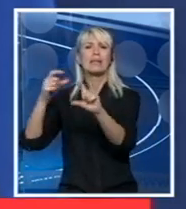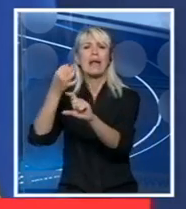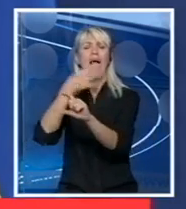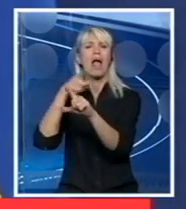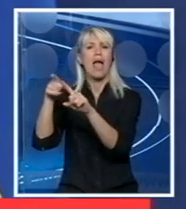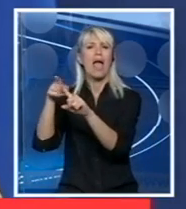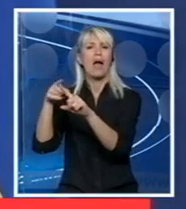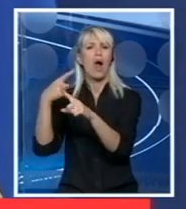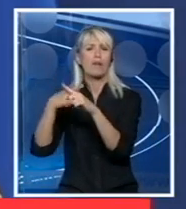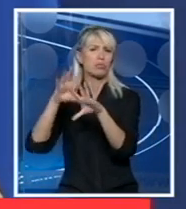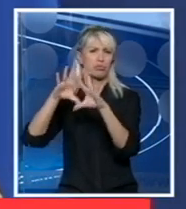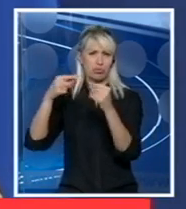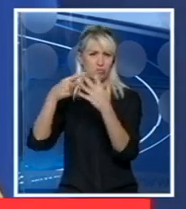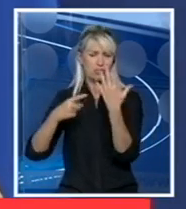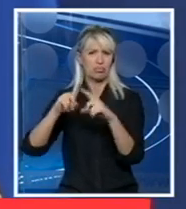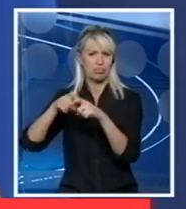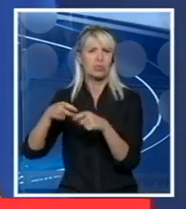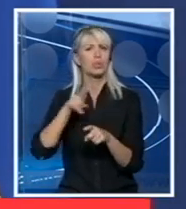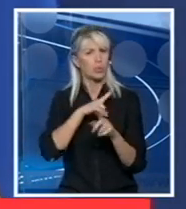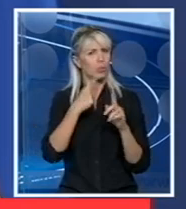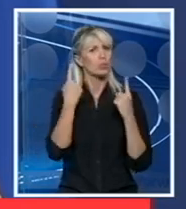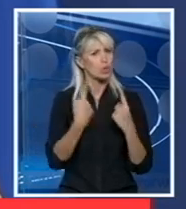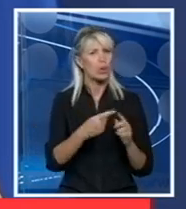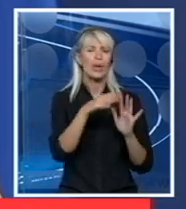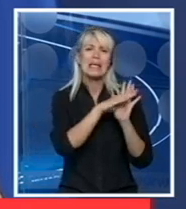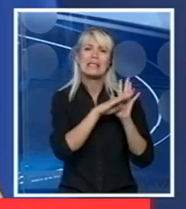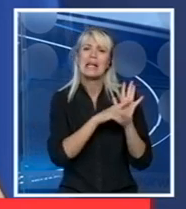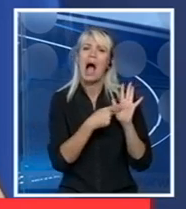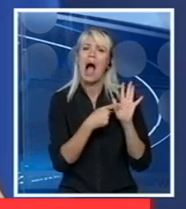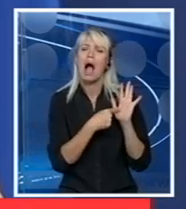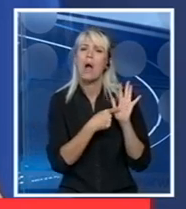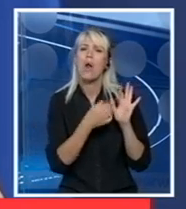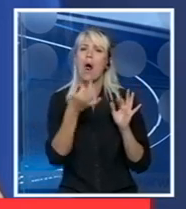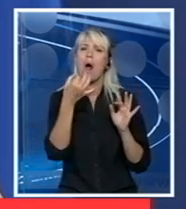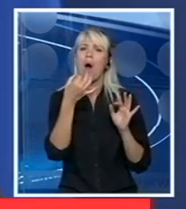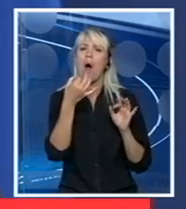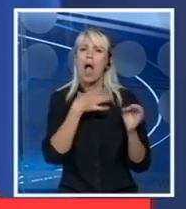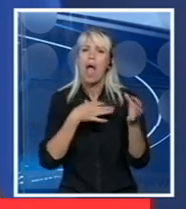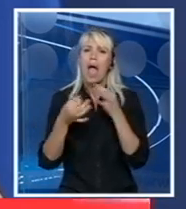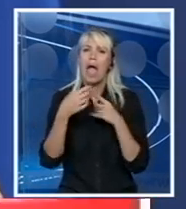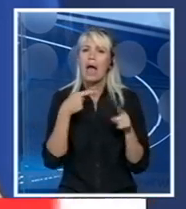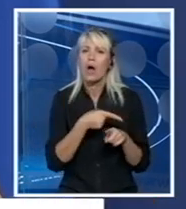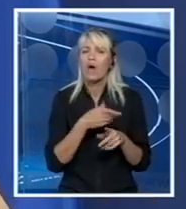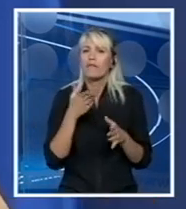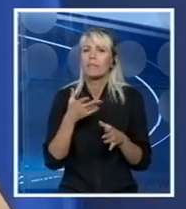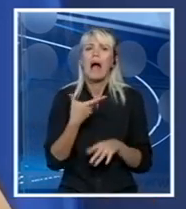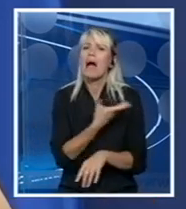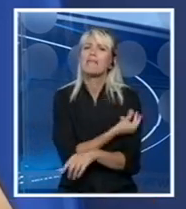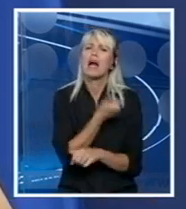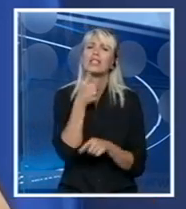zakona o lekovima, gde je to tačno definisano do detalja, jer vakcine su imunološki lek, tako se svrstavaju.